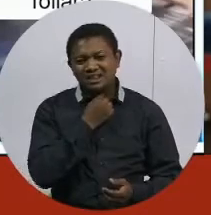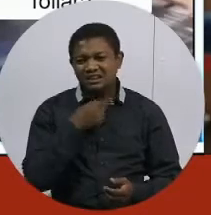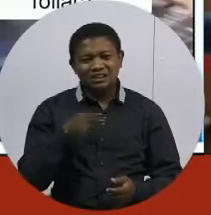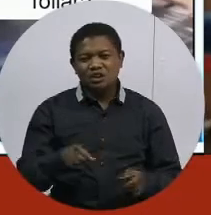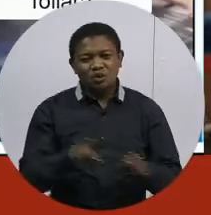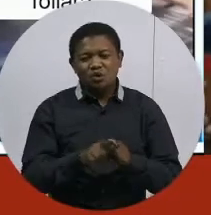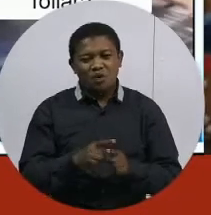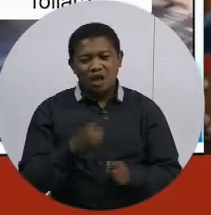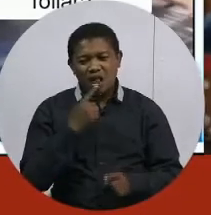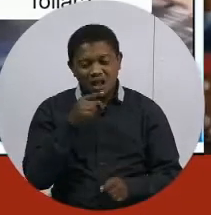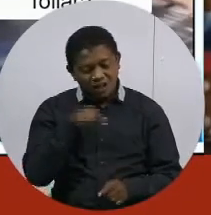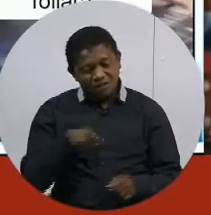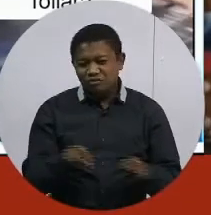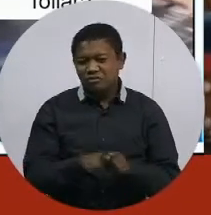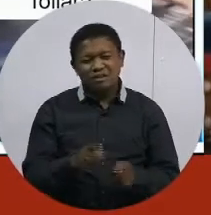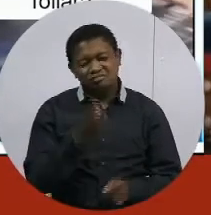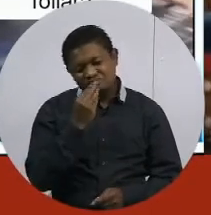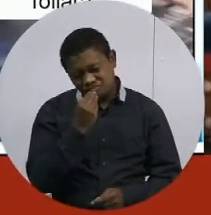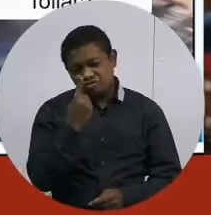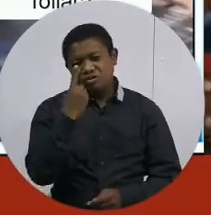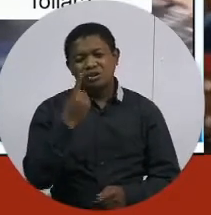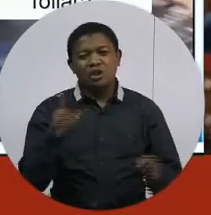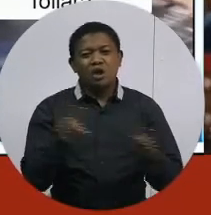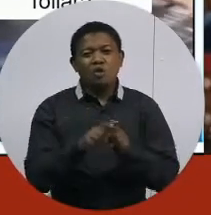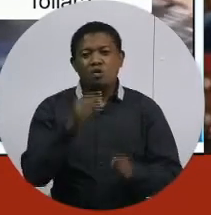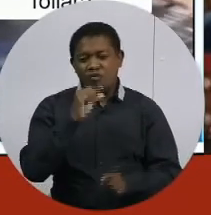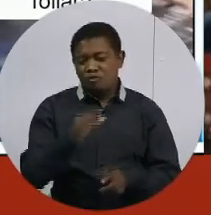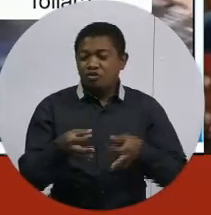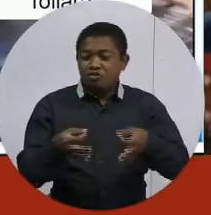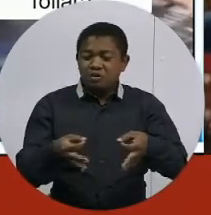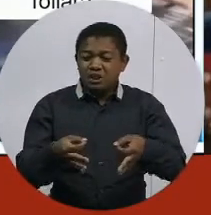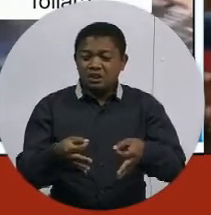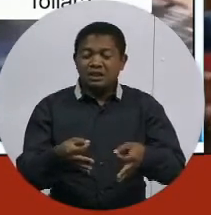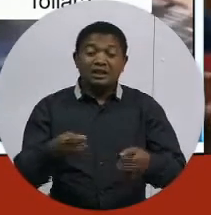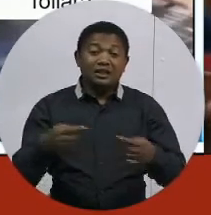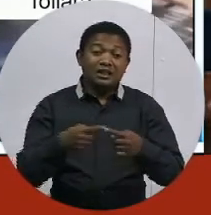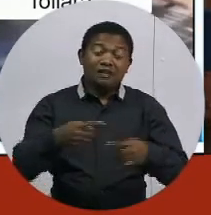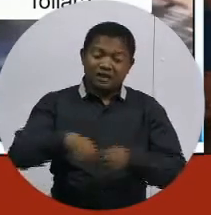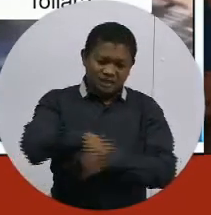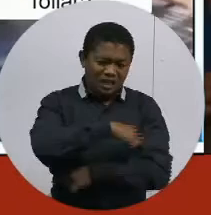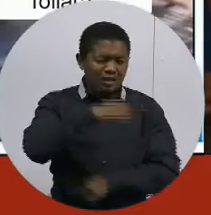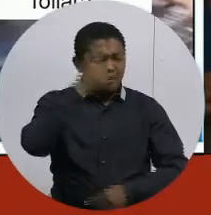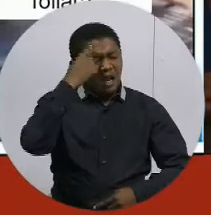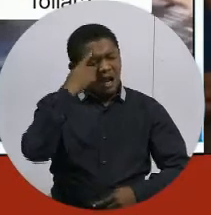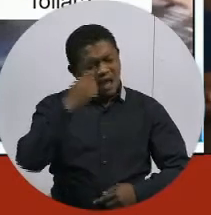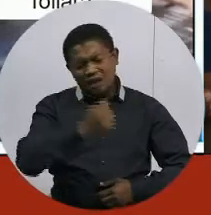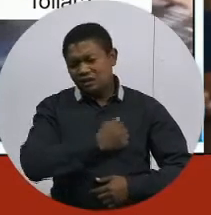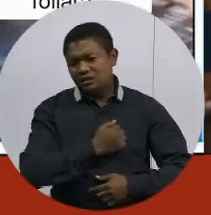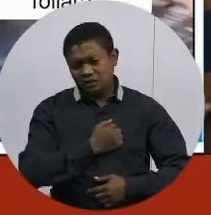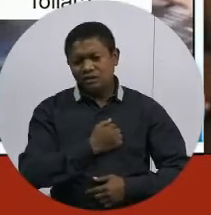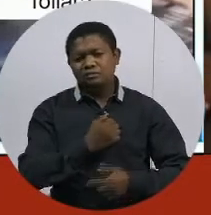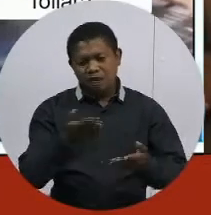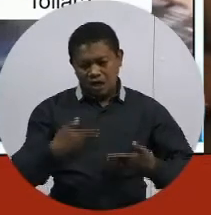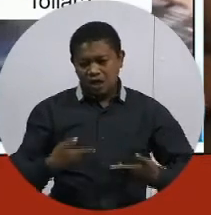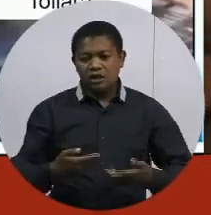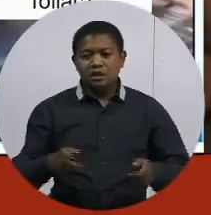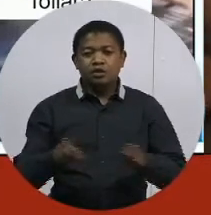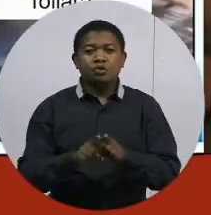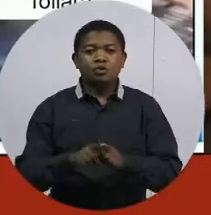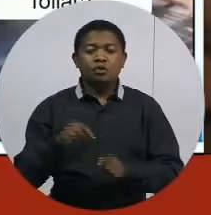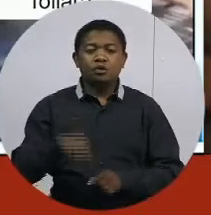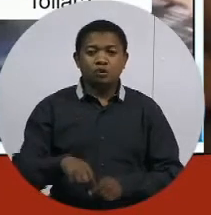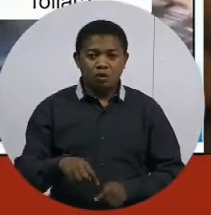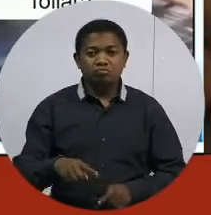tsy mahavaky feo nefa mahatsapa manana didy mitalily antsika vahoaka ny